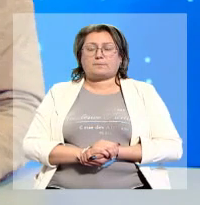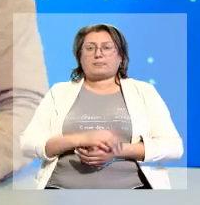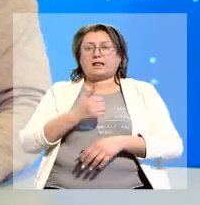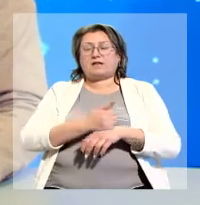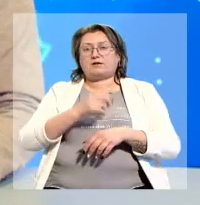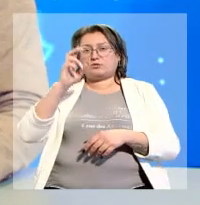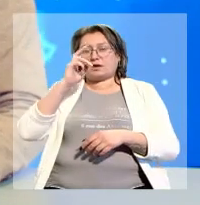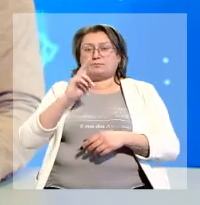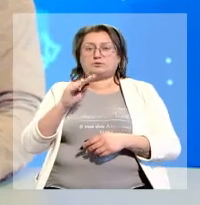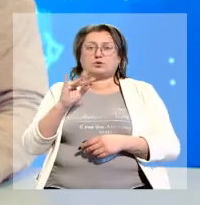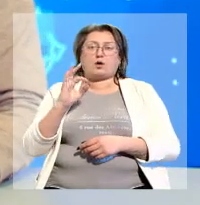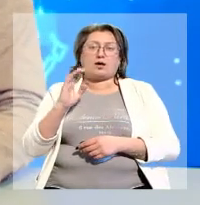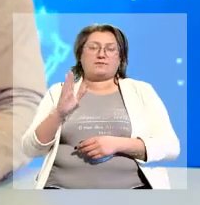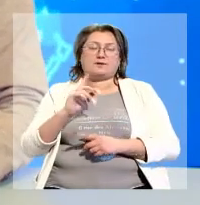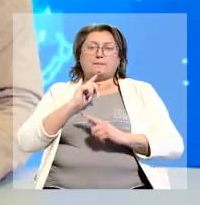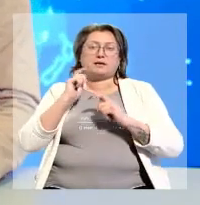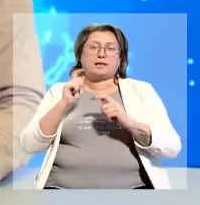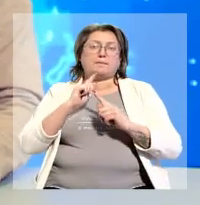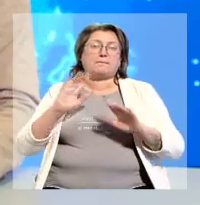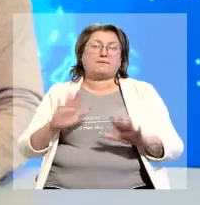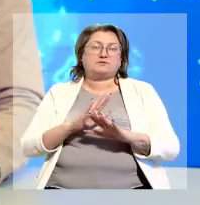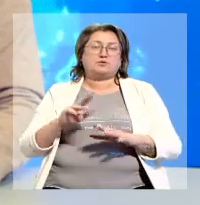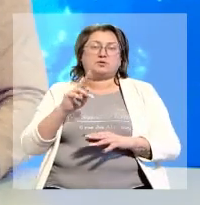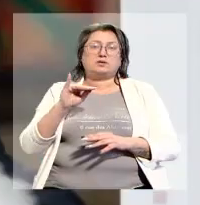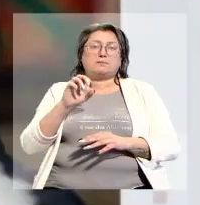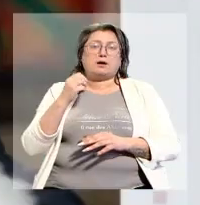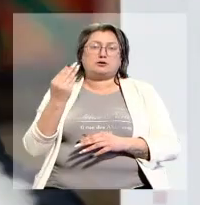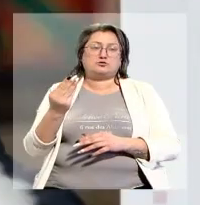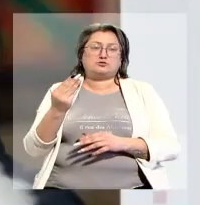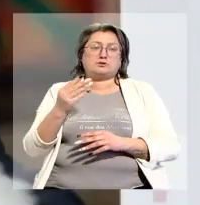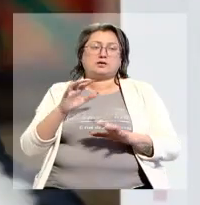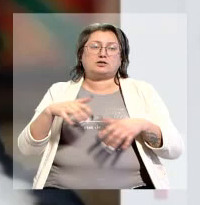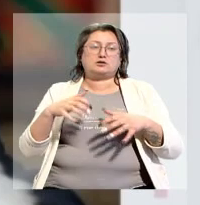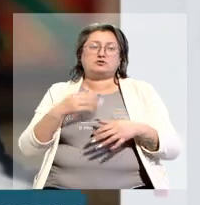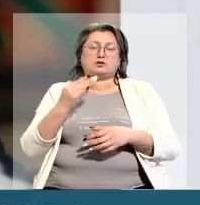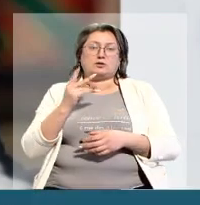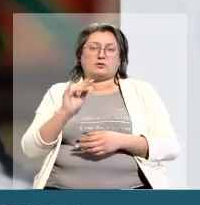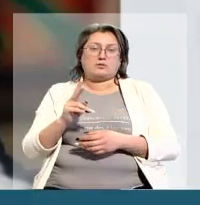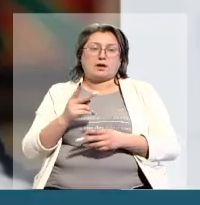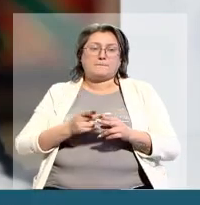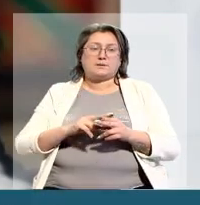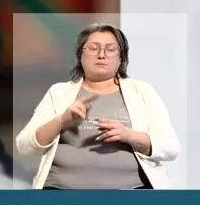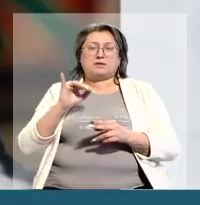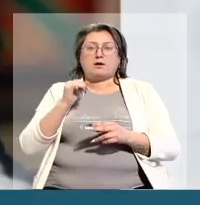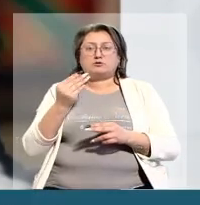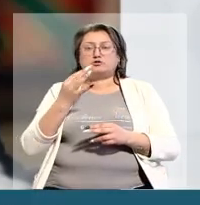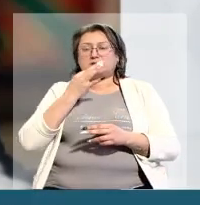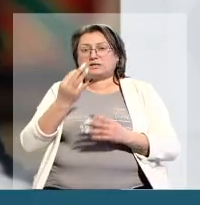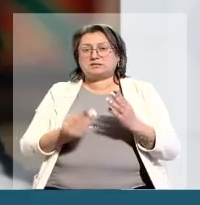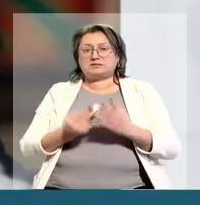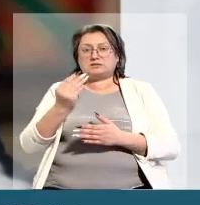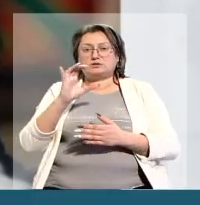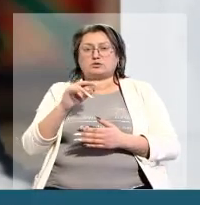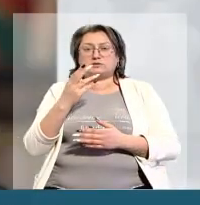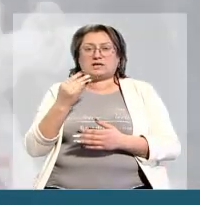Мемлекет басшысы Қасым Жомарт Тоқаев әнші Димаш Құдайбергенге тазының күшігін сыйлады. Бұл туралы Димаш өзінің әлеуметтік желідегі